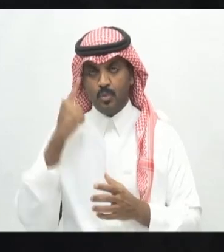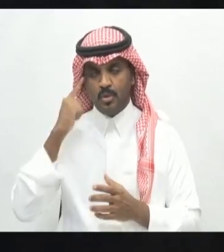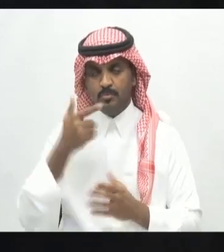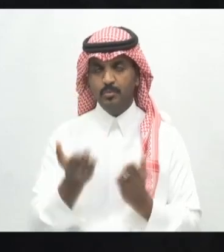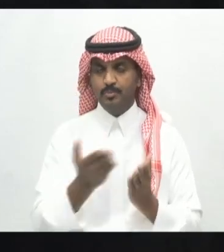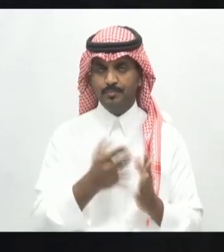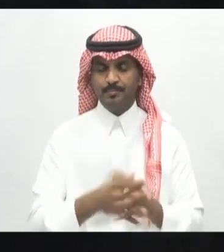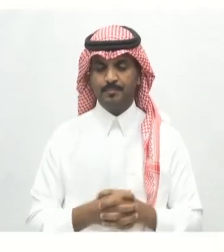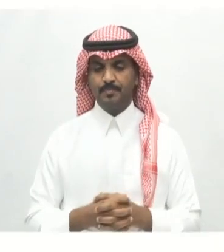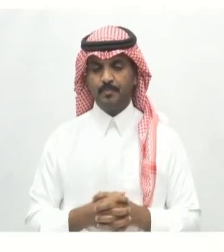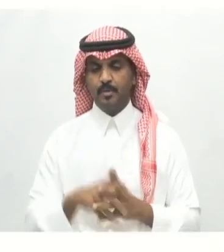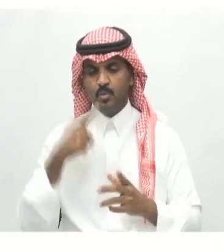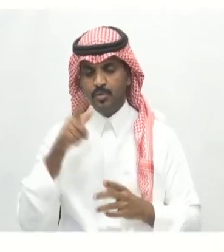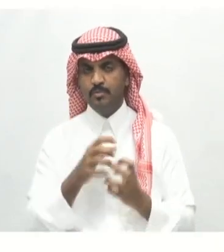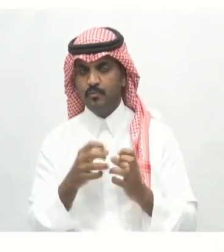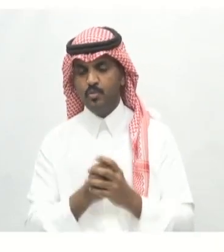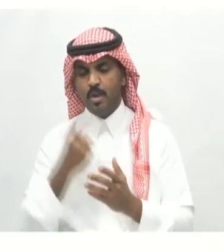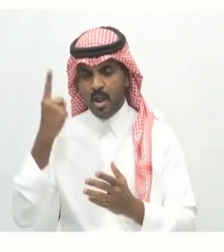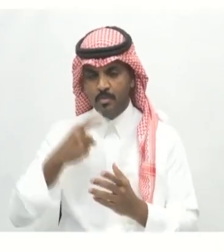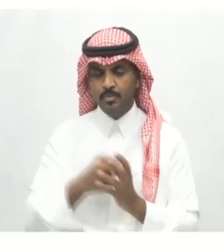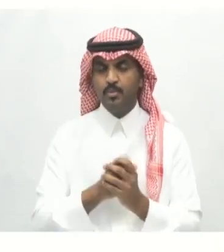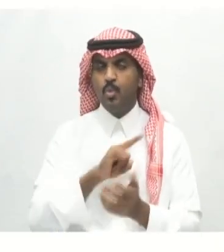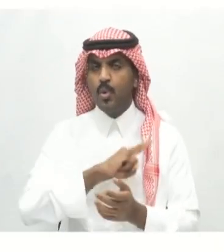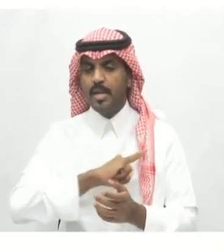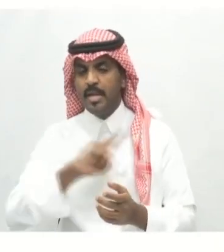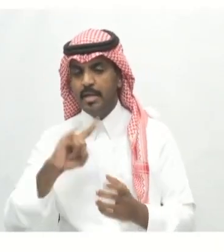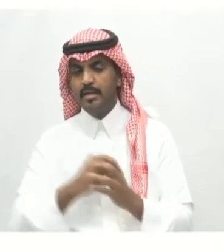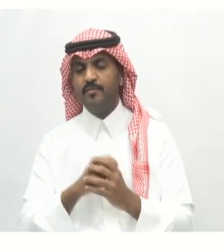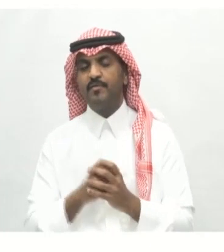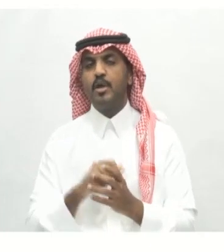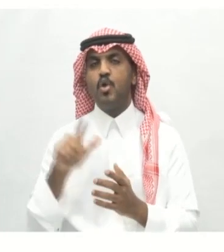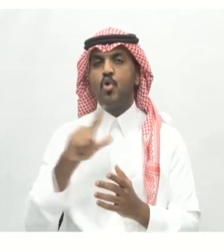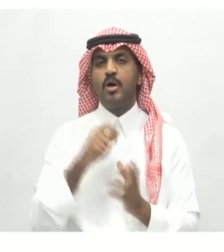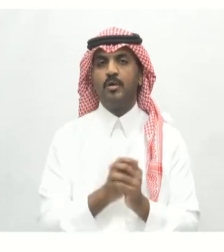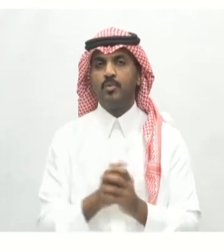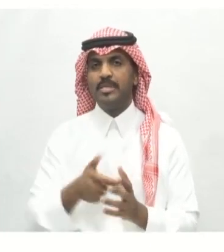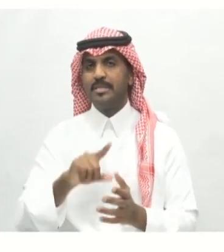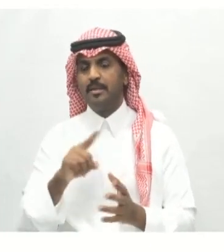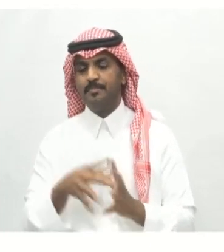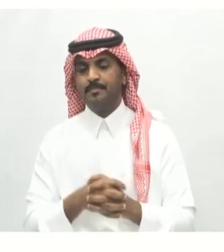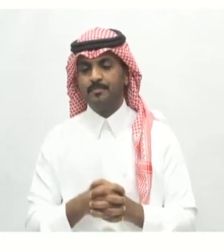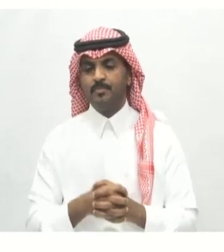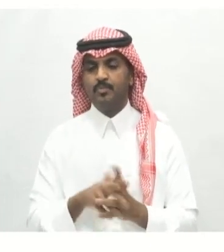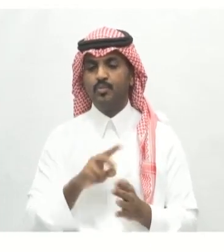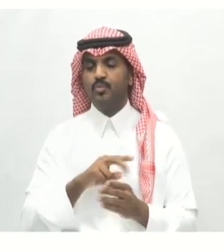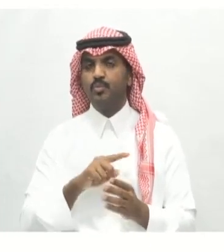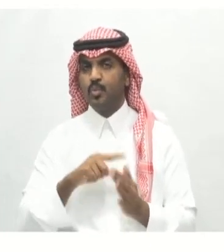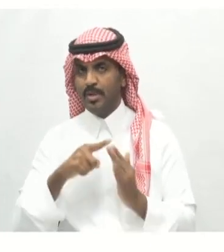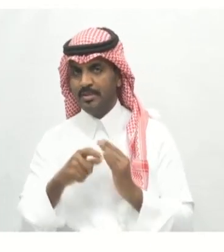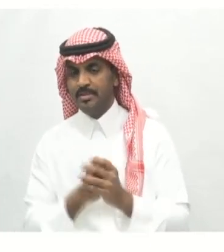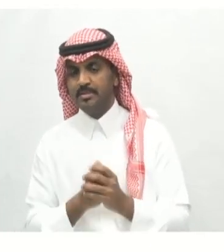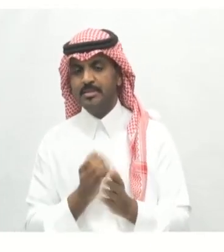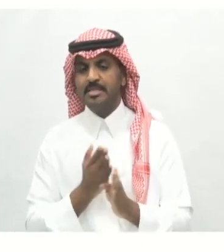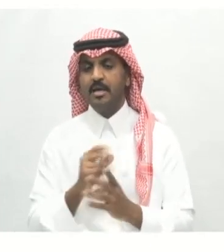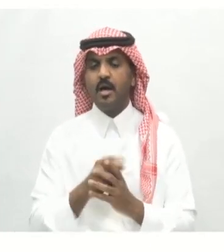الطلاب والطالبات توضيح مفهوم الامر والنهي في اللغه والاصطلاح كذلك ان تعددوا صيغ الامر